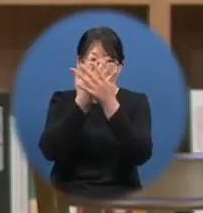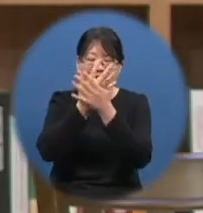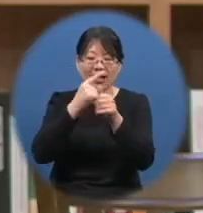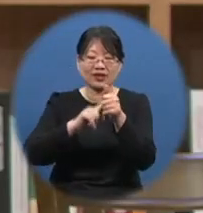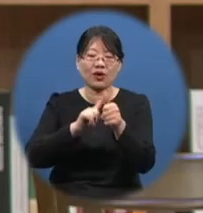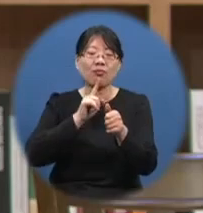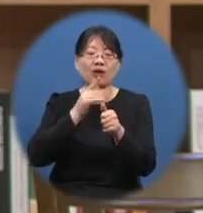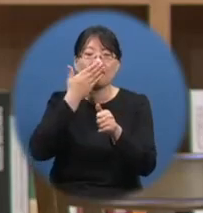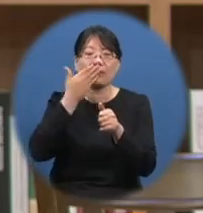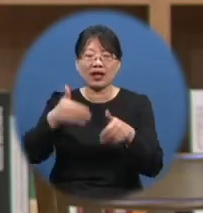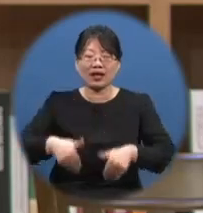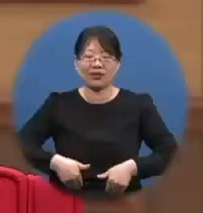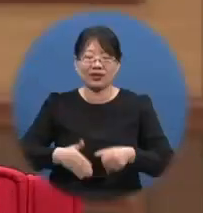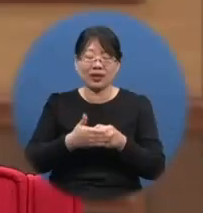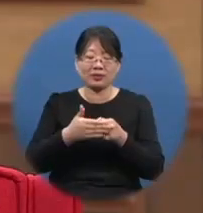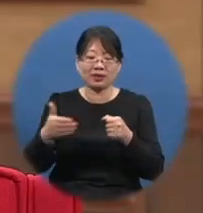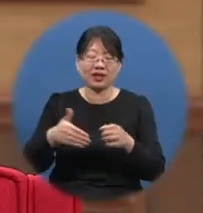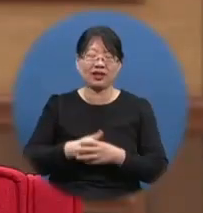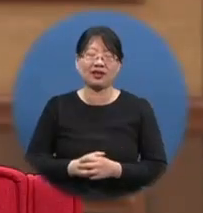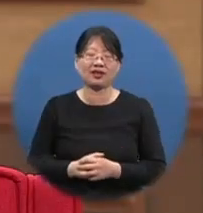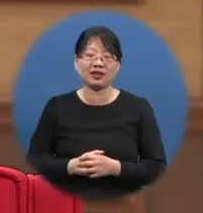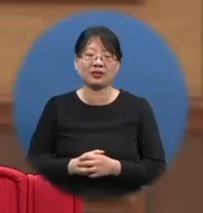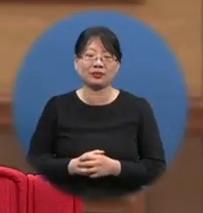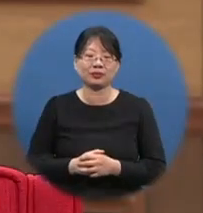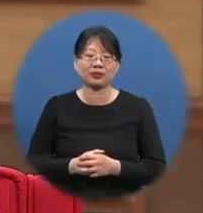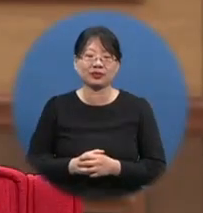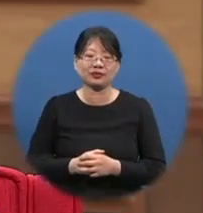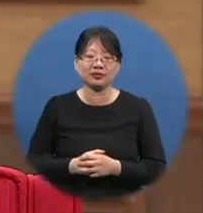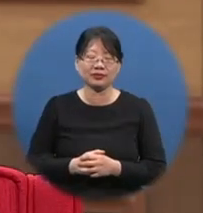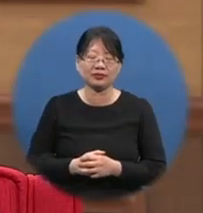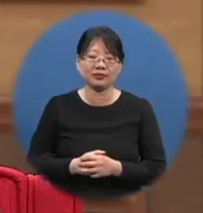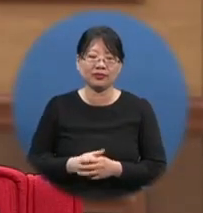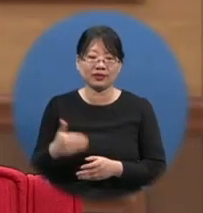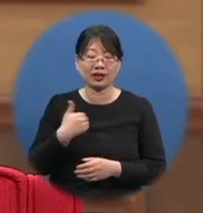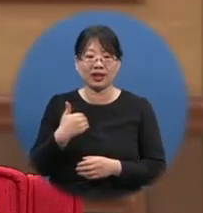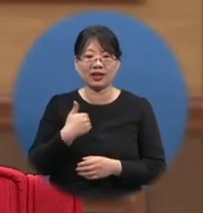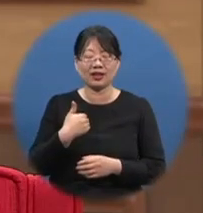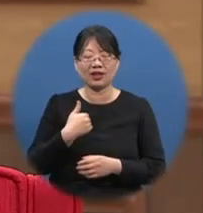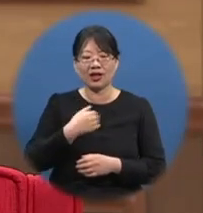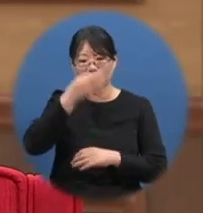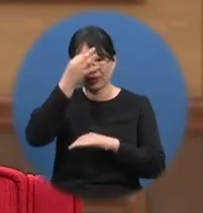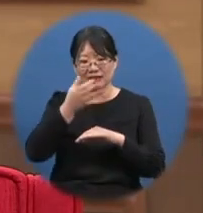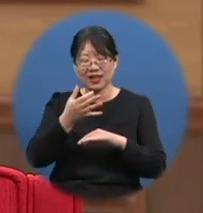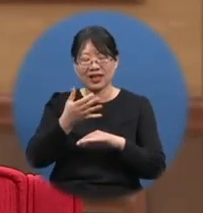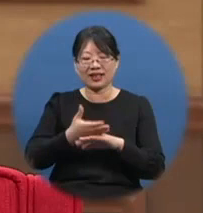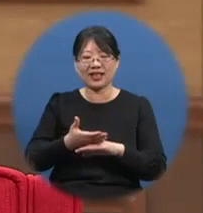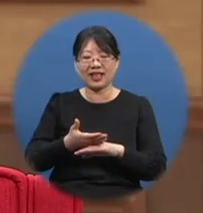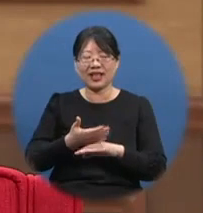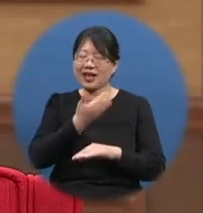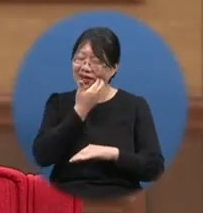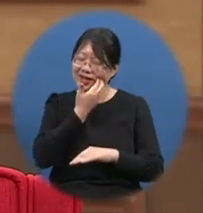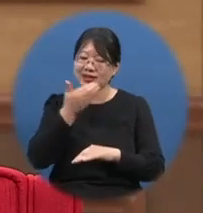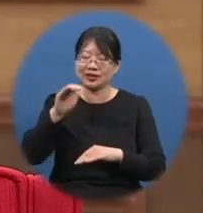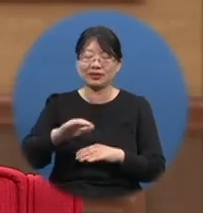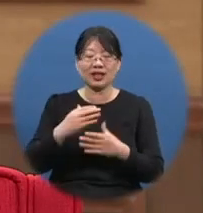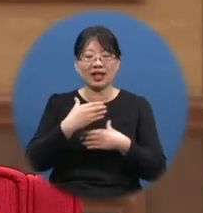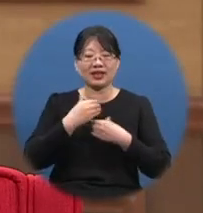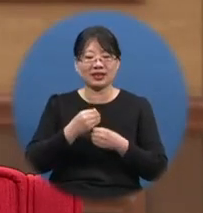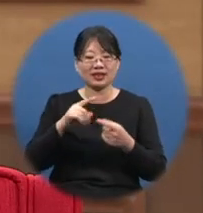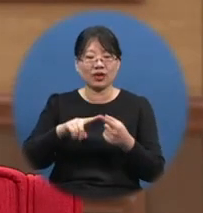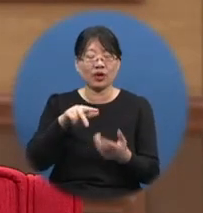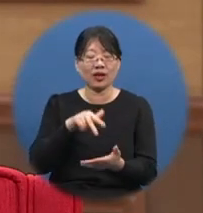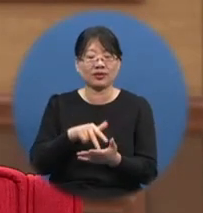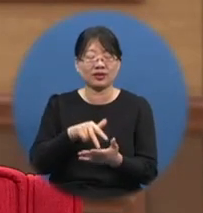해야 되지 않습니까? 예. 그러니까 이게 참 제가 송구스럽습니다만은 안전한